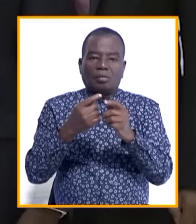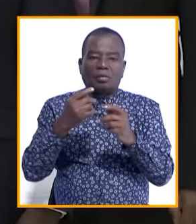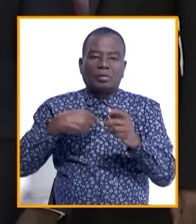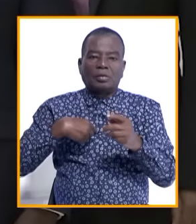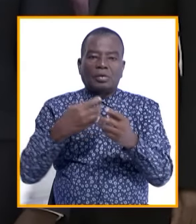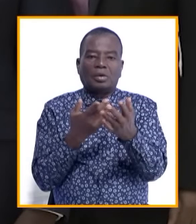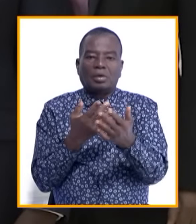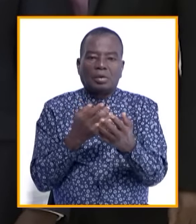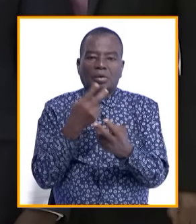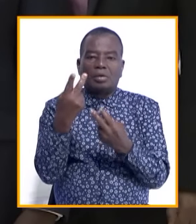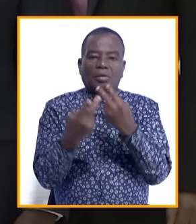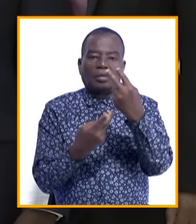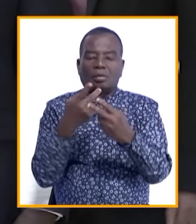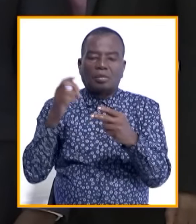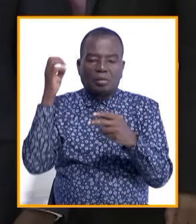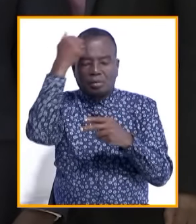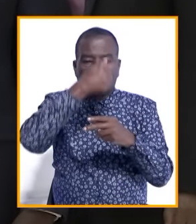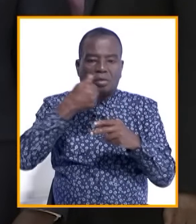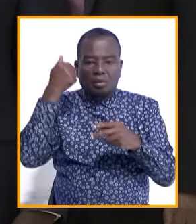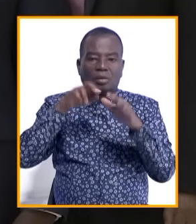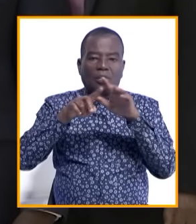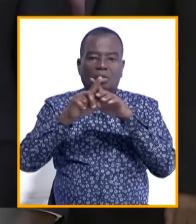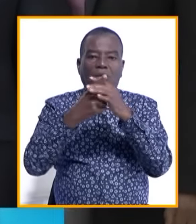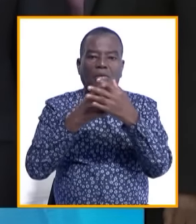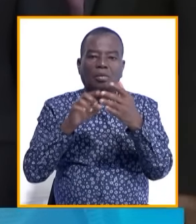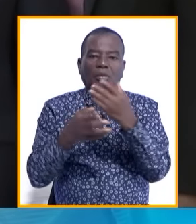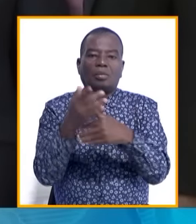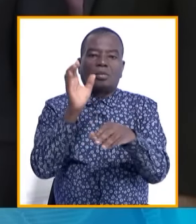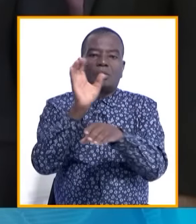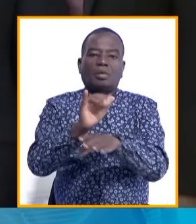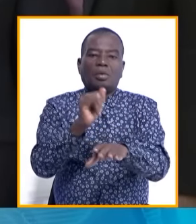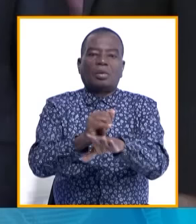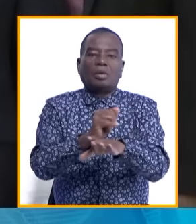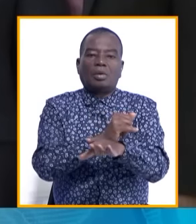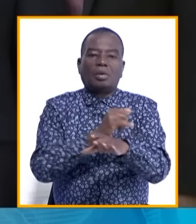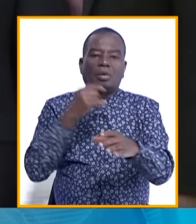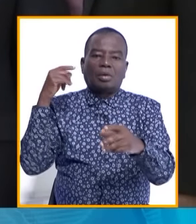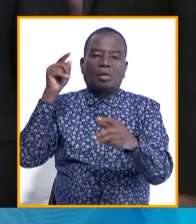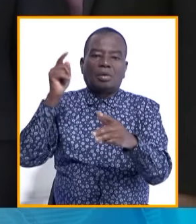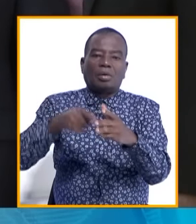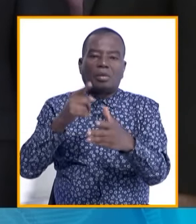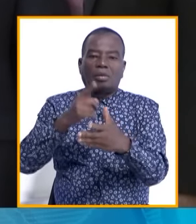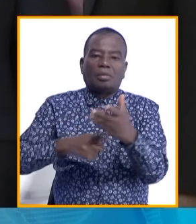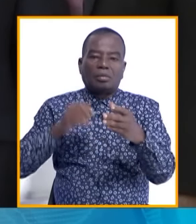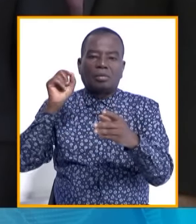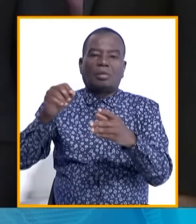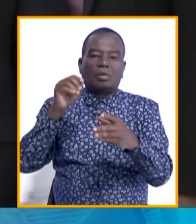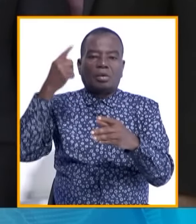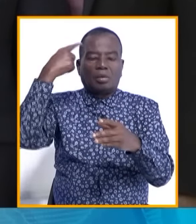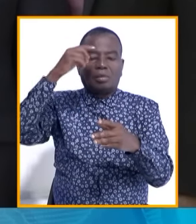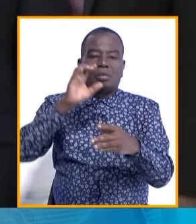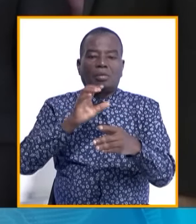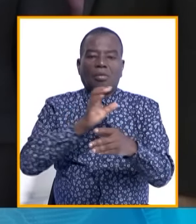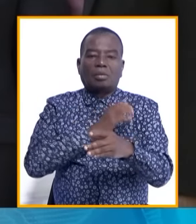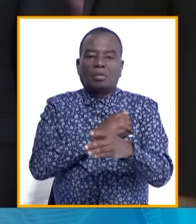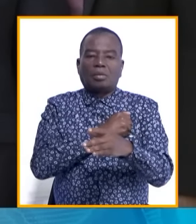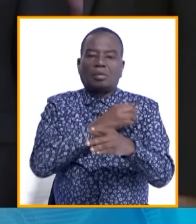tournée en Afrique, en commençant par la Côte d'Ivoire. Alors, ça démontre à quel point, pour le Canada, la Côte d'Ivoire